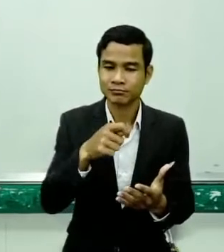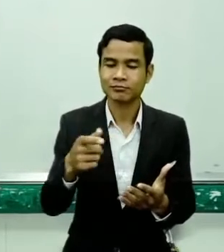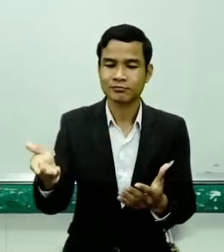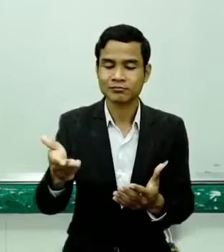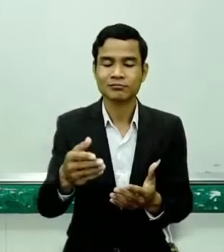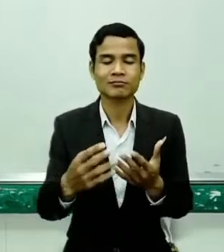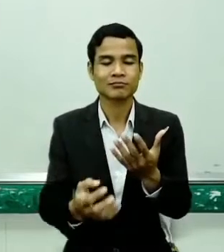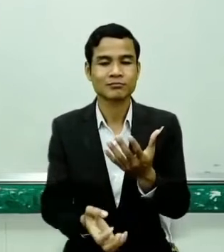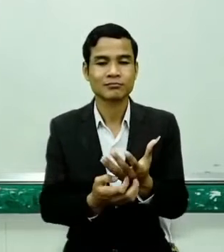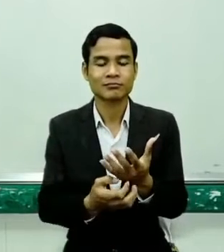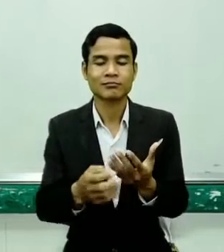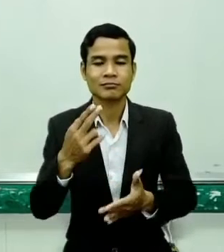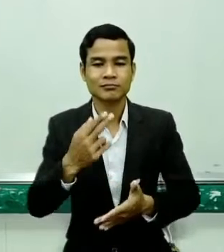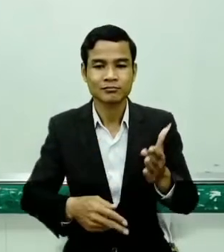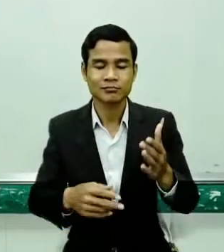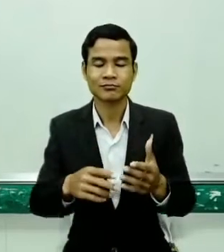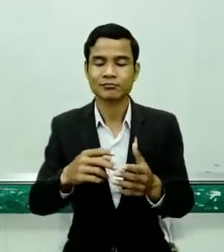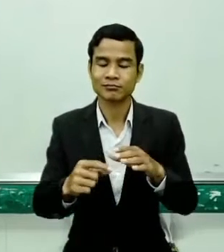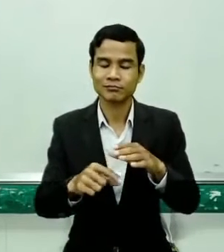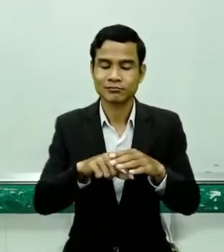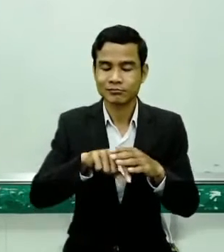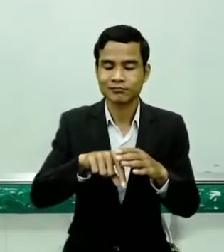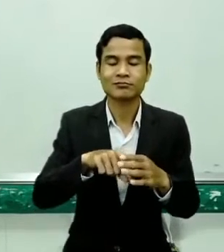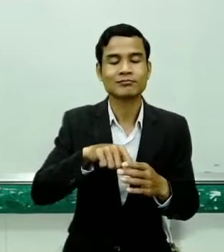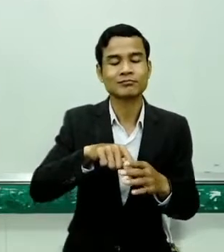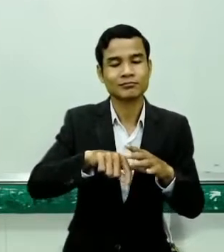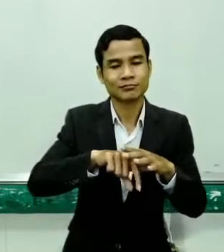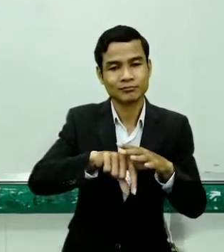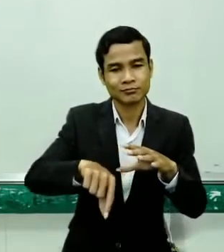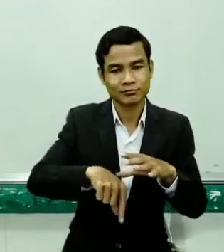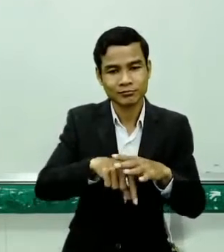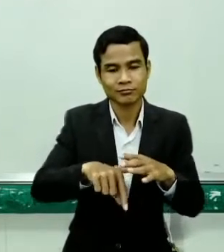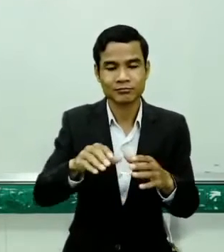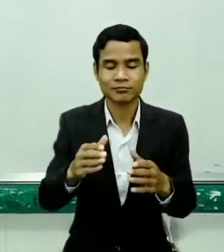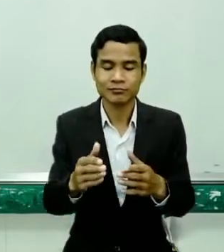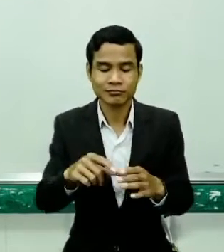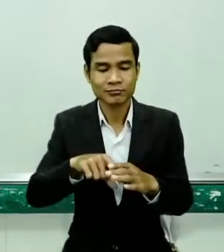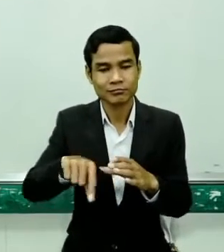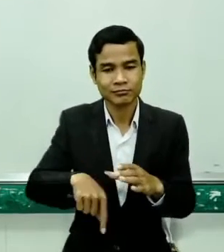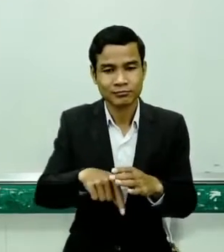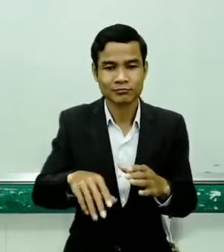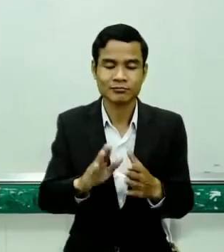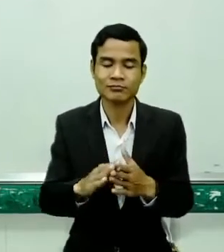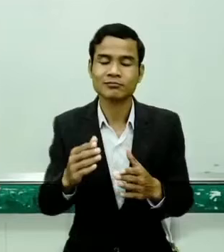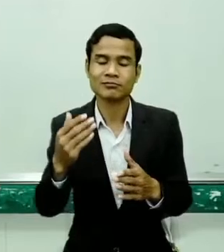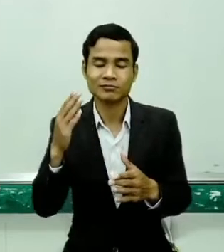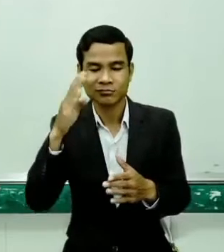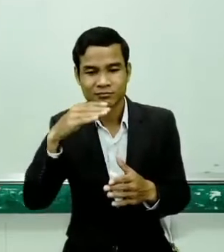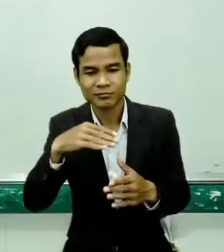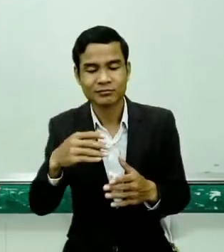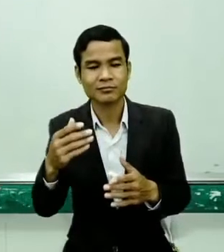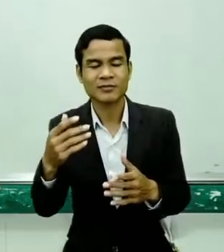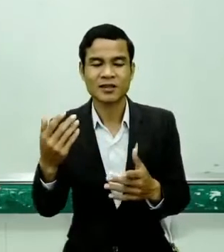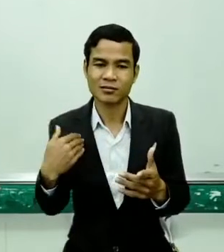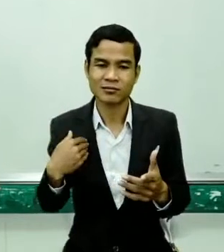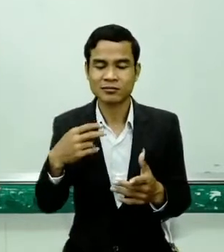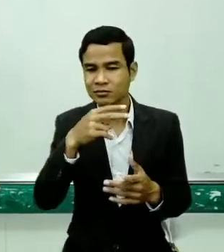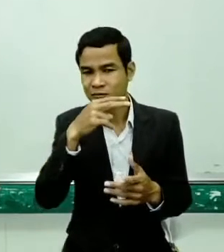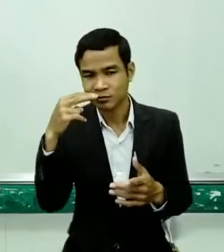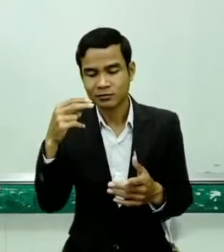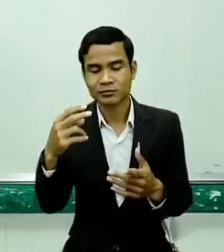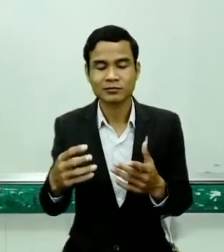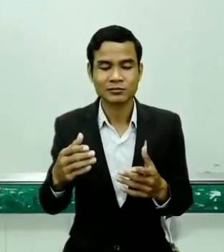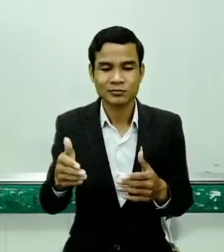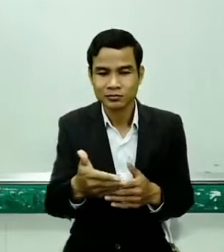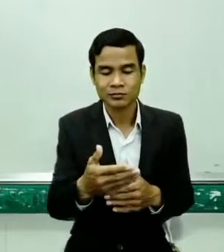kì. Xâm lò khả cố, xâm lò bà há, rưu mùi có thể nghiệt chiến, rưu có ấy. Bà bê con cầm nọt chú mua